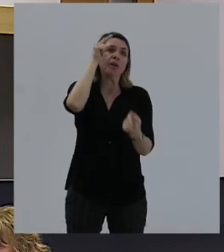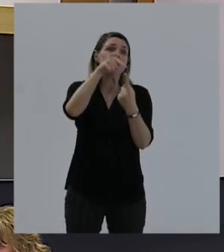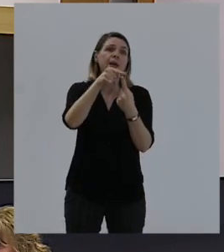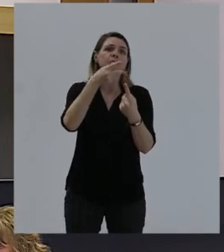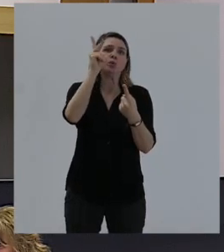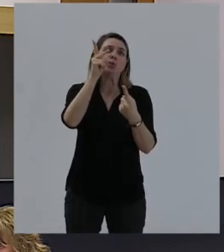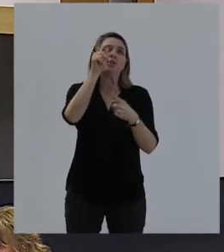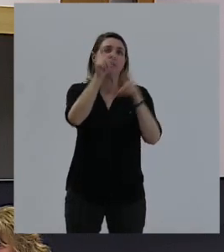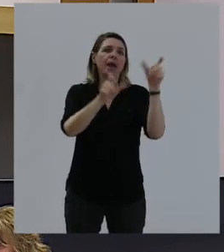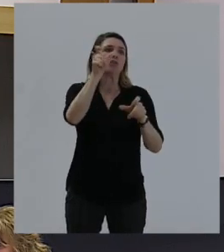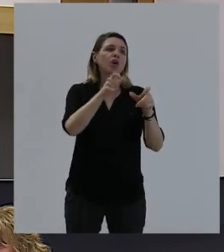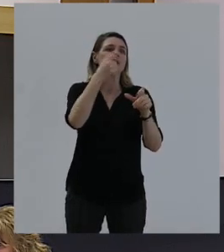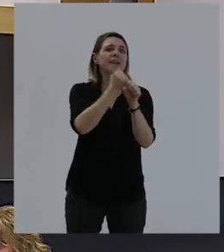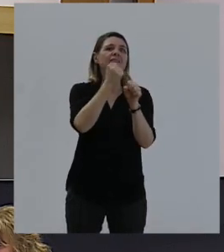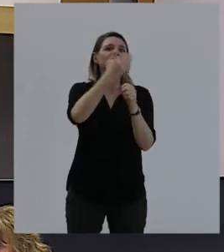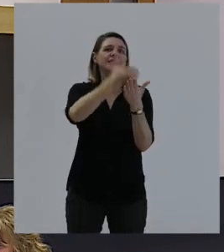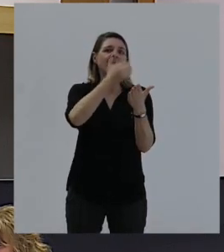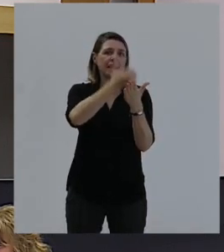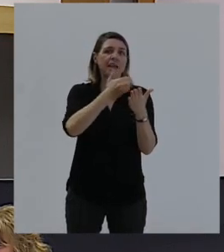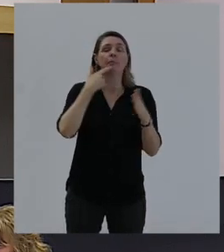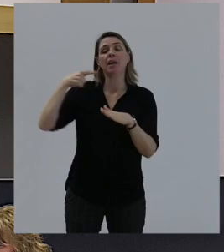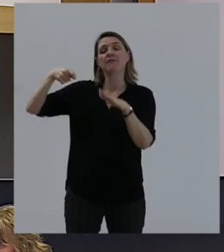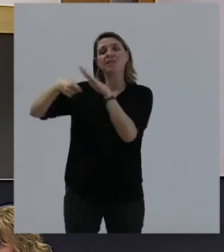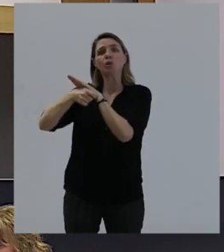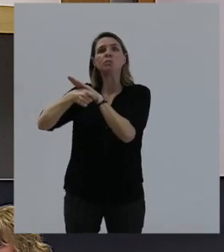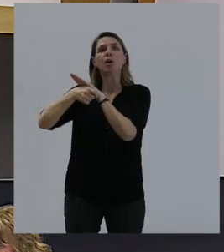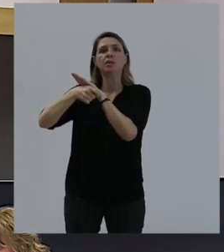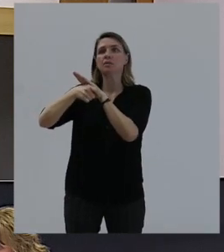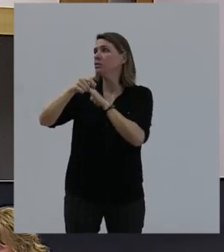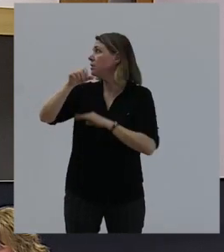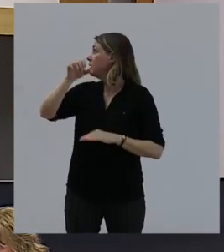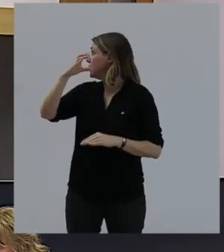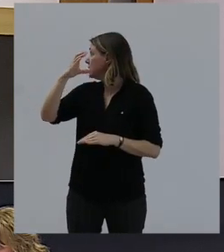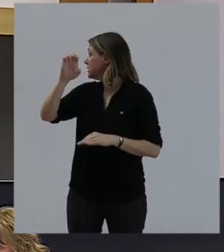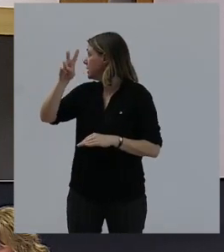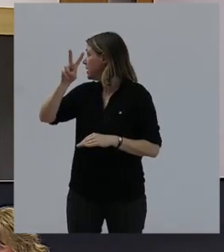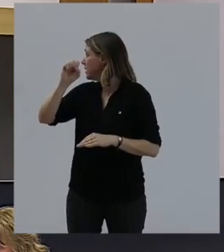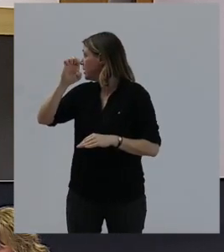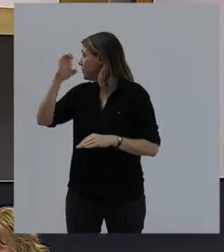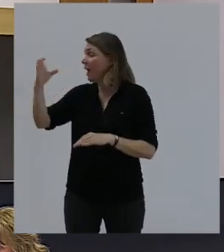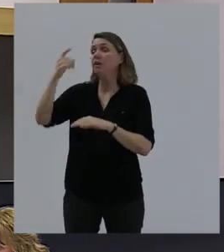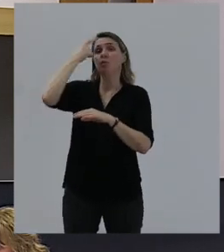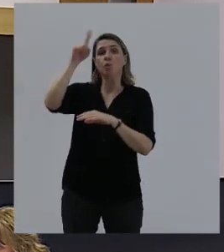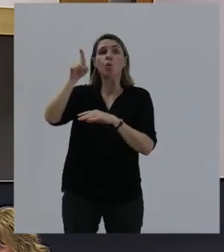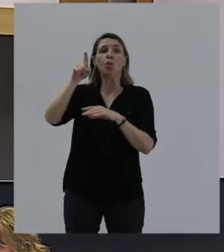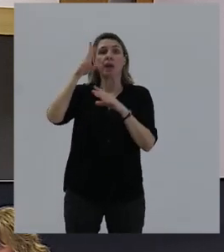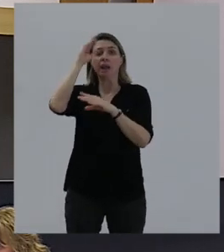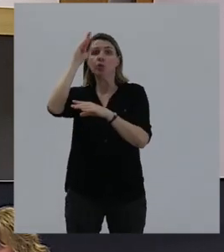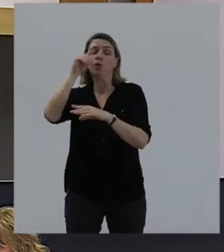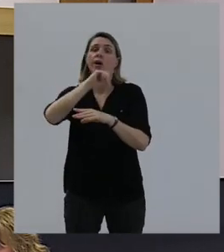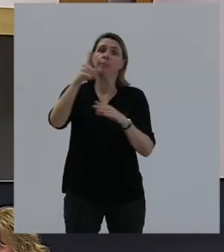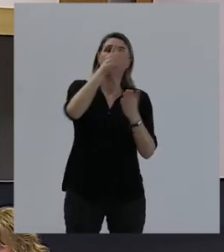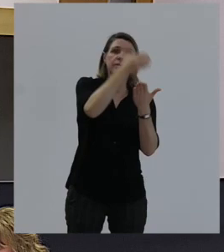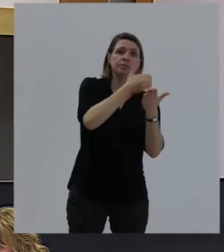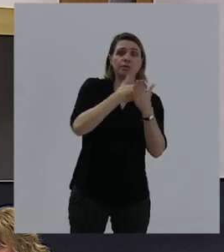en partie les personnels. Ce que nous avons mis, c'est que les financements CEVEC soient totalement redirigés vers les étudiants et pas les personnels. Le recrutement